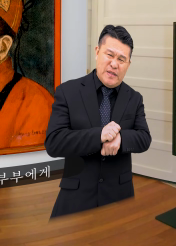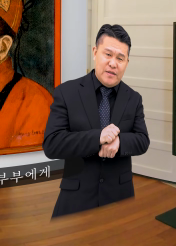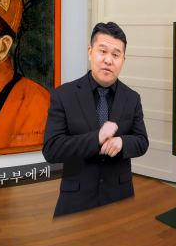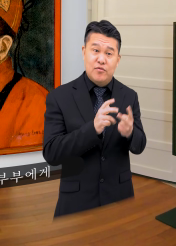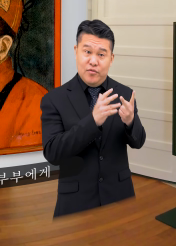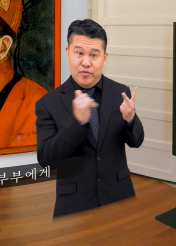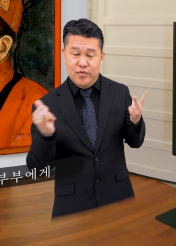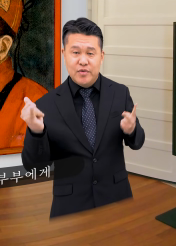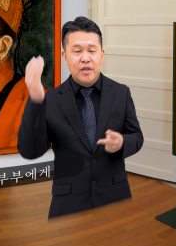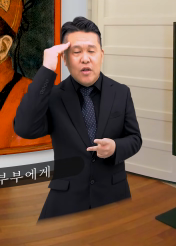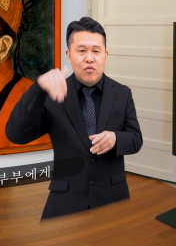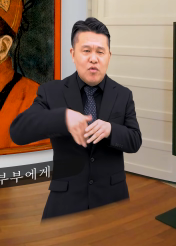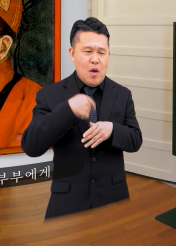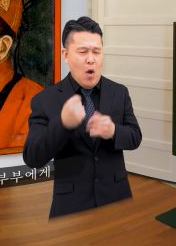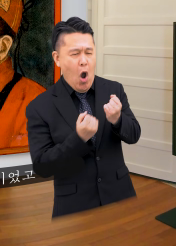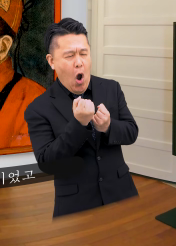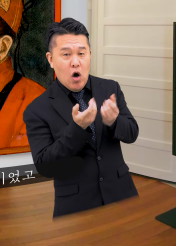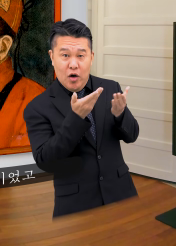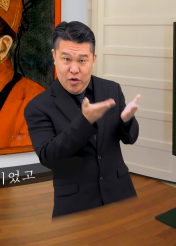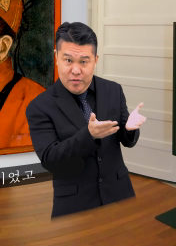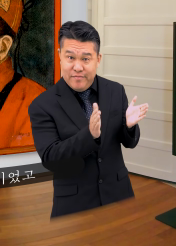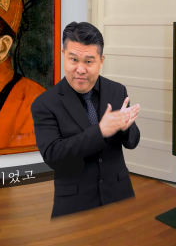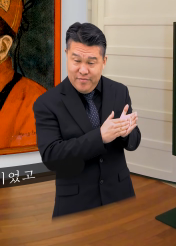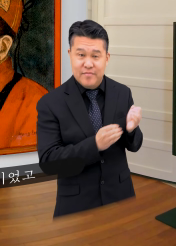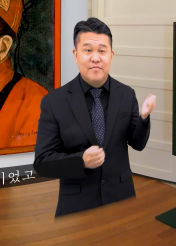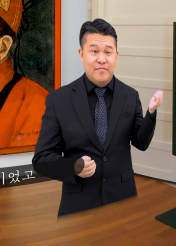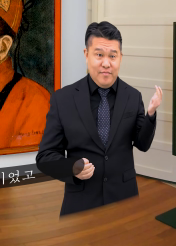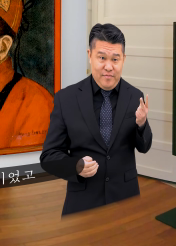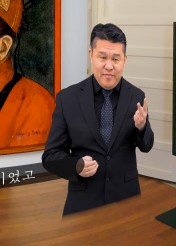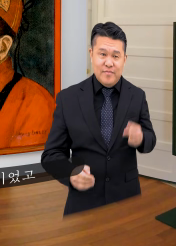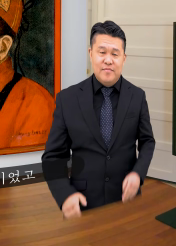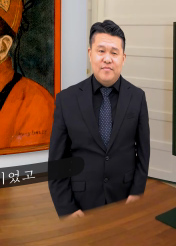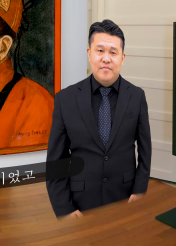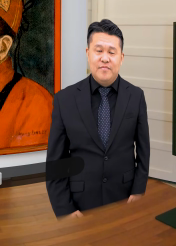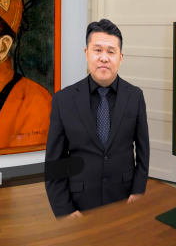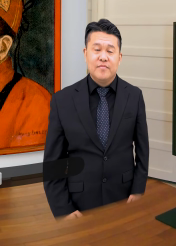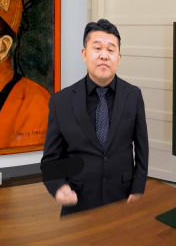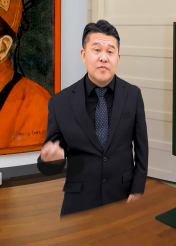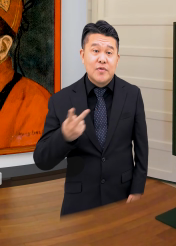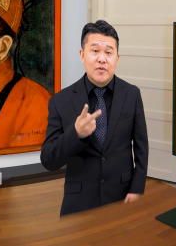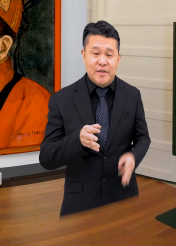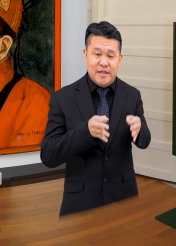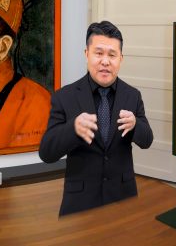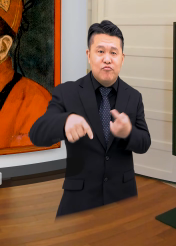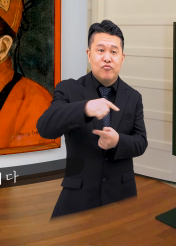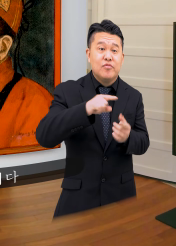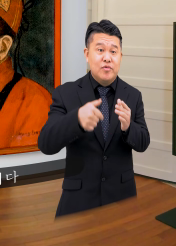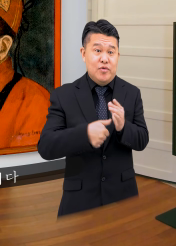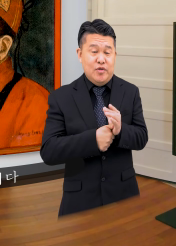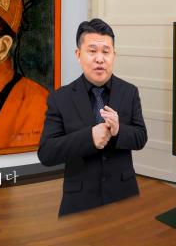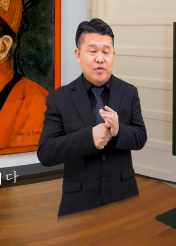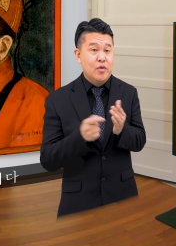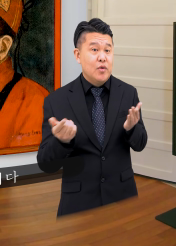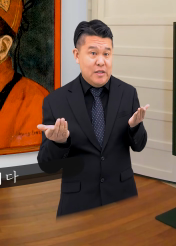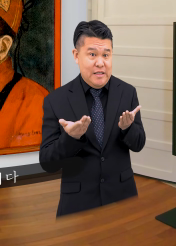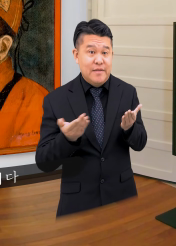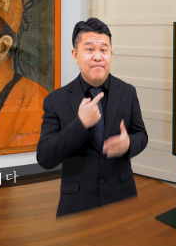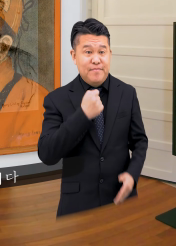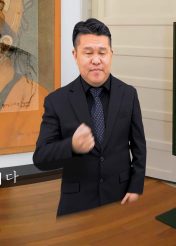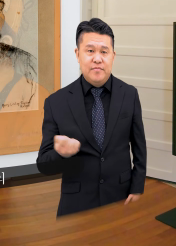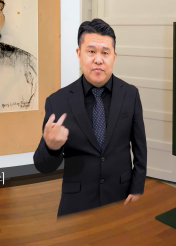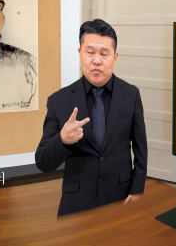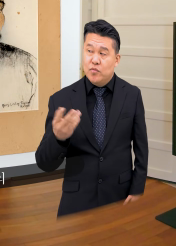영어에 능통해 테일러 부부에게 한국 문화를 소개해주는 사람이었고, 테일러 상회를 경영하는 데 매니저로 일하기도